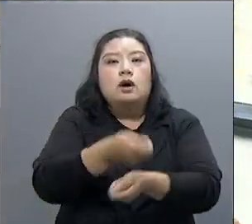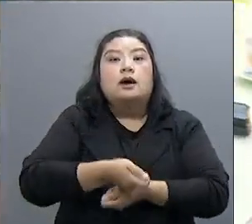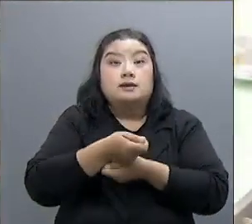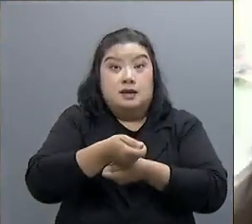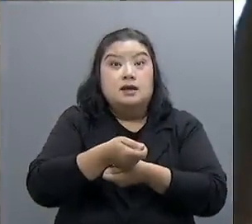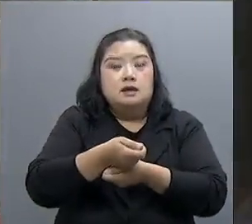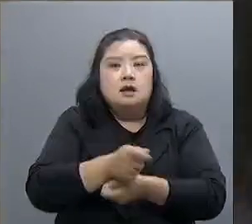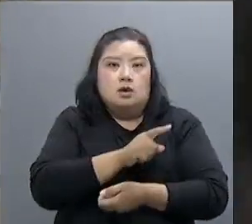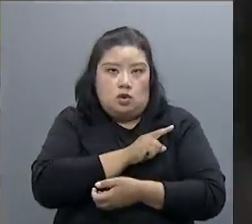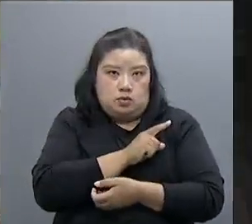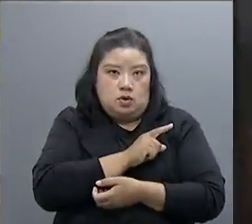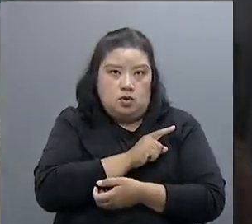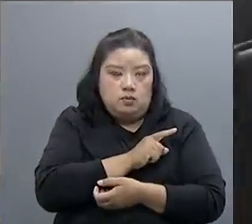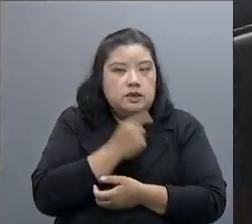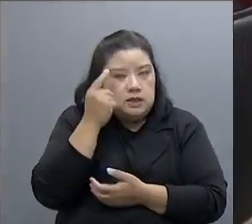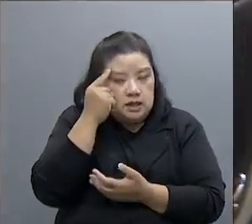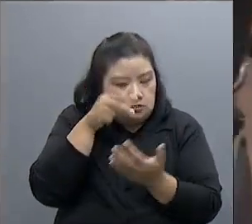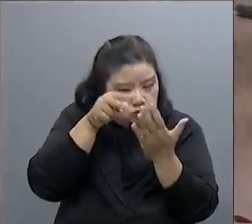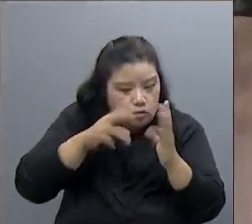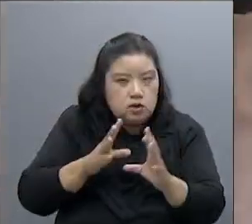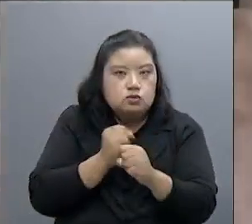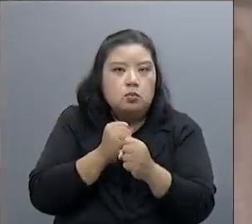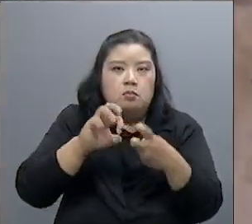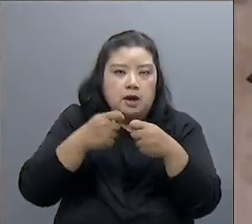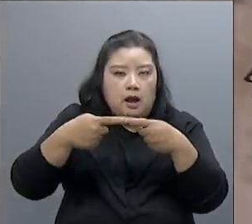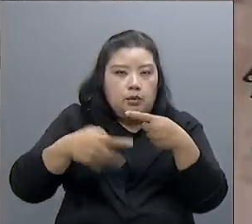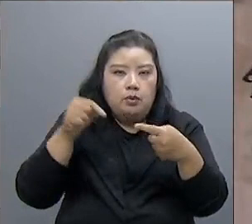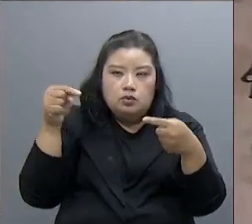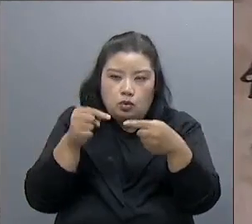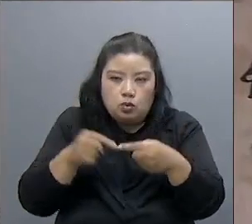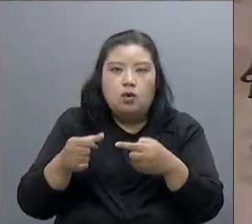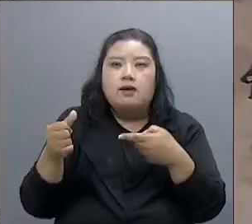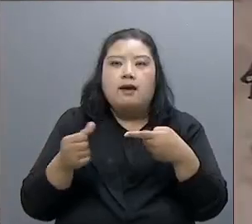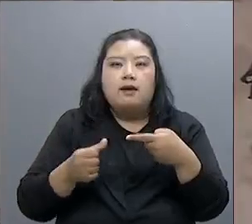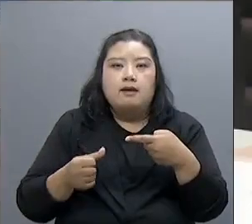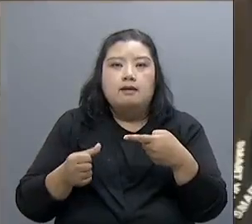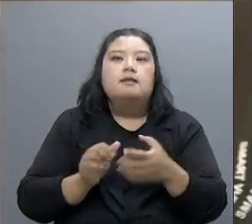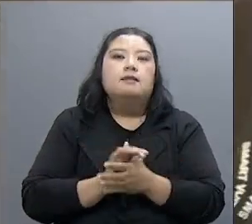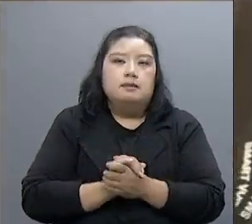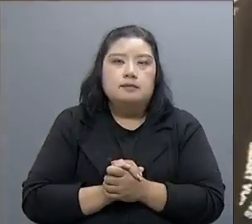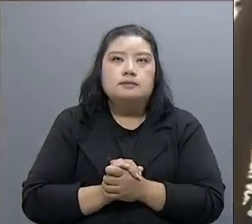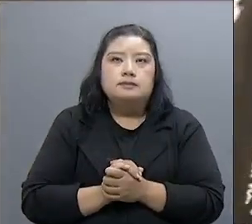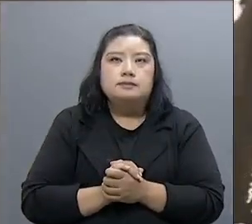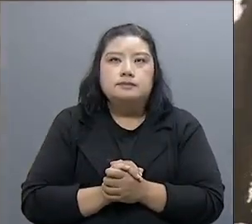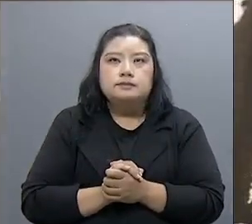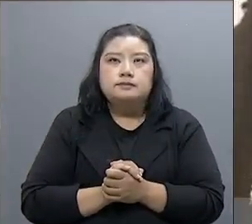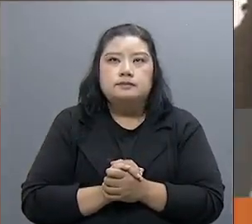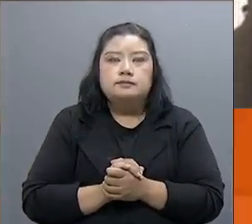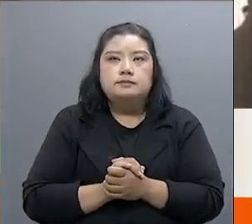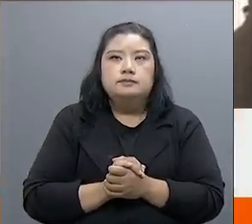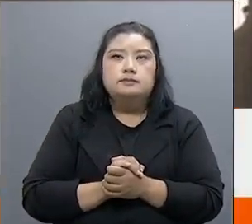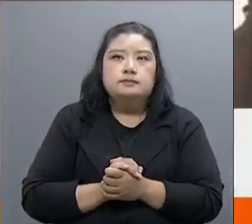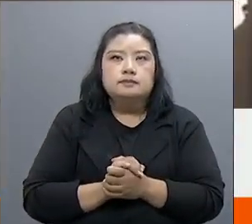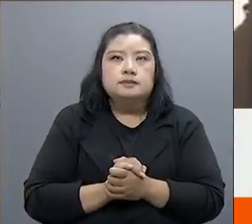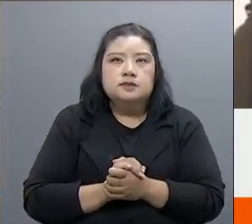ะครับนำไปกำหนดแนวทางในการแก้ไขปัญหาหมูเถื่อนลักลอบนำเข้าต่อไปครับ ก็ส่วนใหญ่ก็เป็น